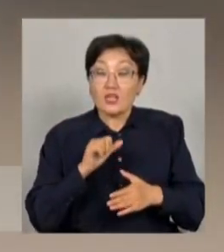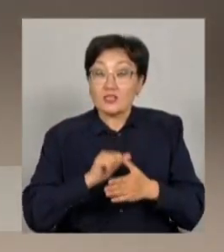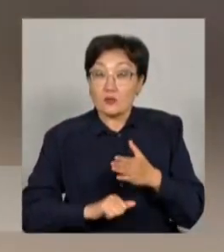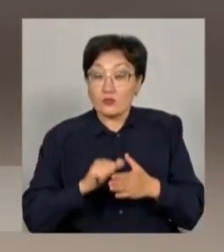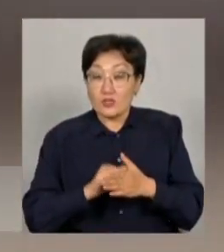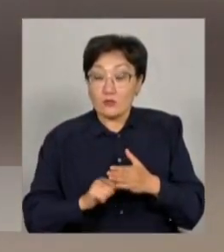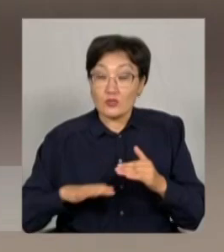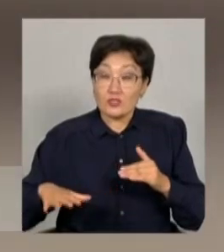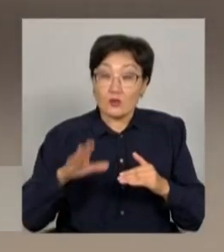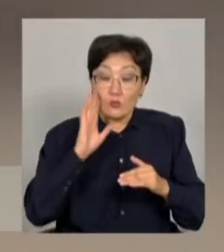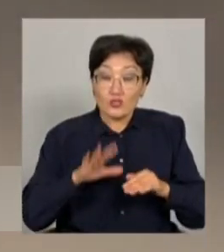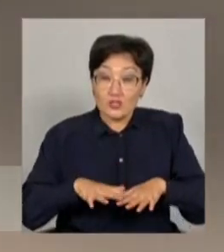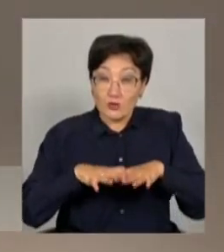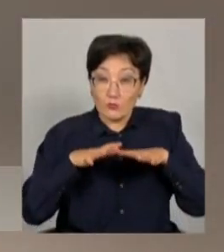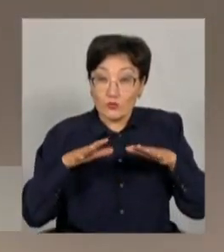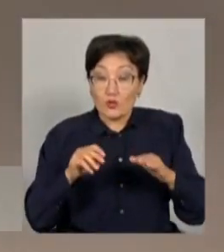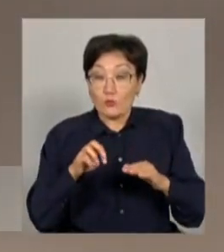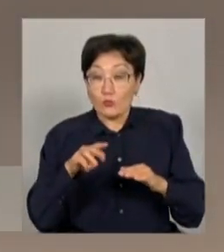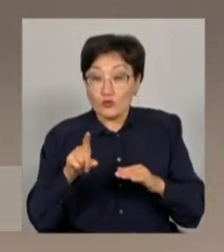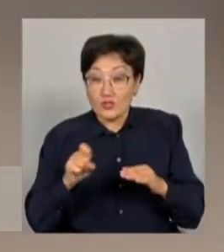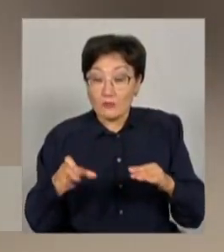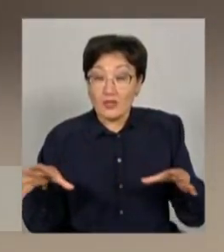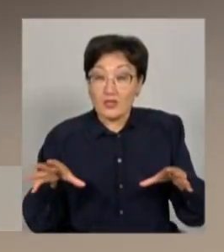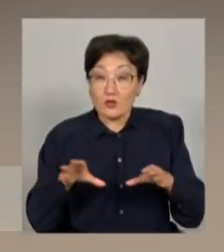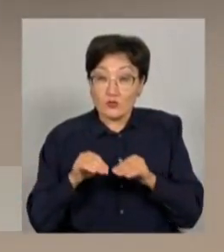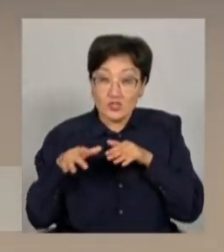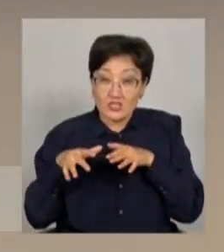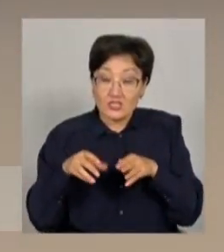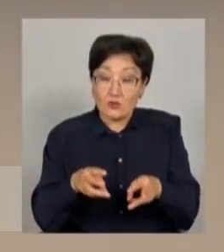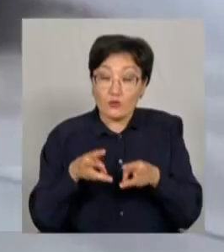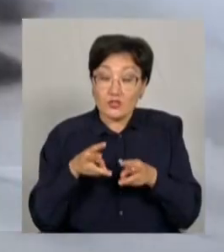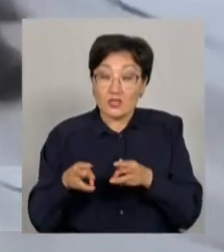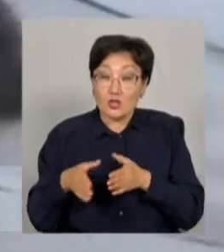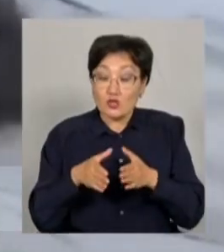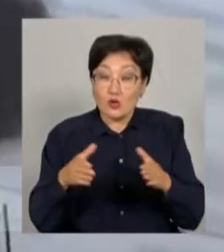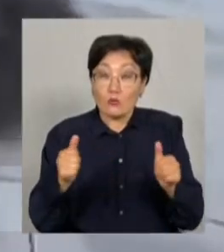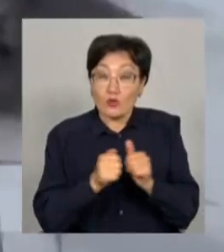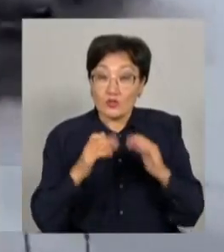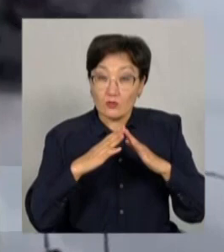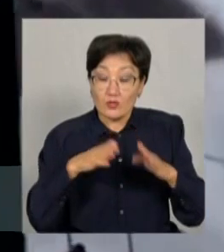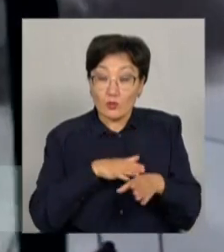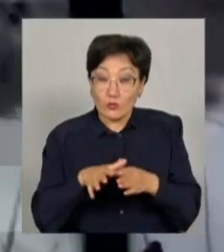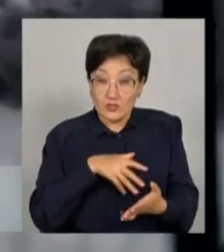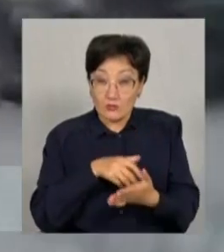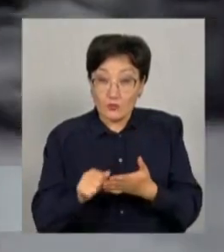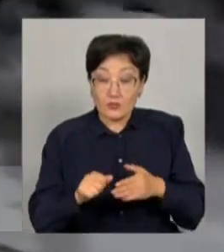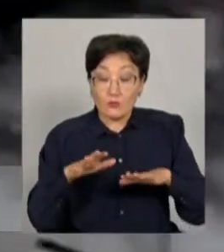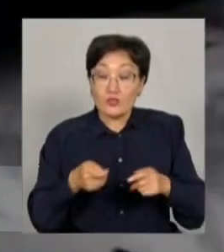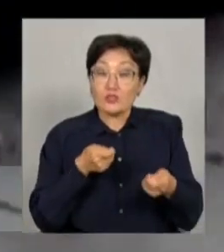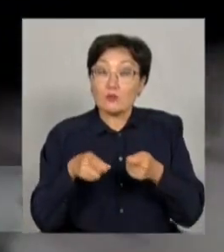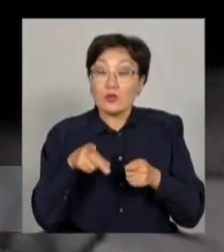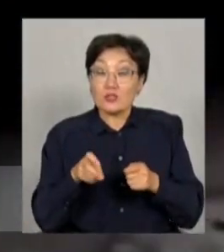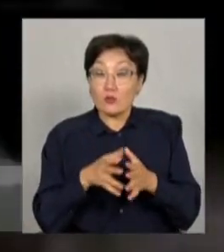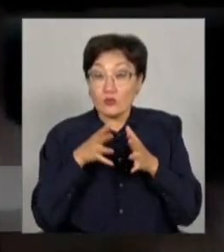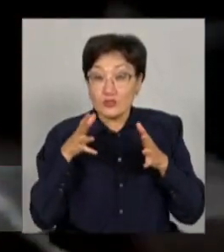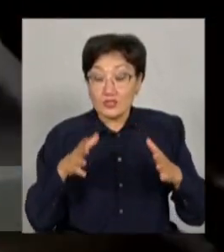көлі арнасынан асып, мұздықтарымен қоса төмен қарай ағып, жол бойындағы ғимараттардың бәрін жапырған. Жергілікті билік